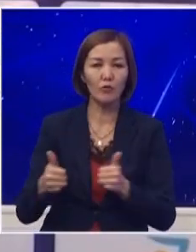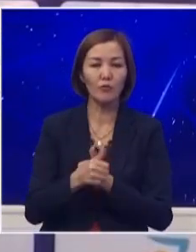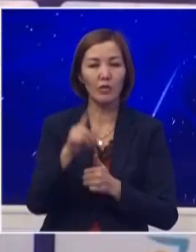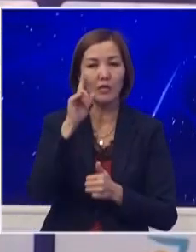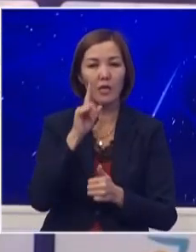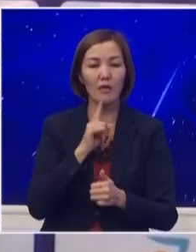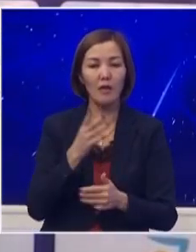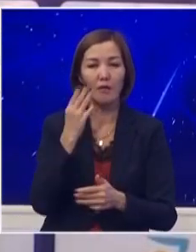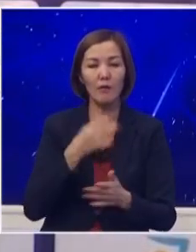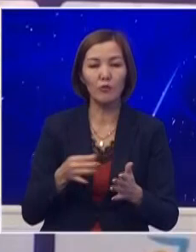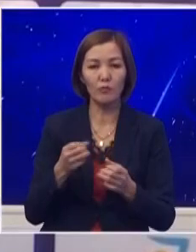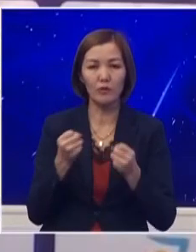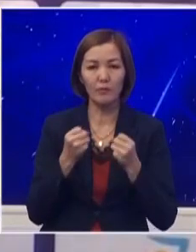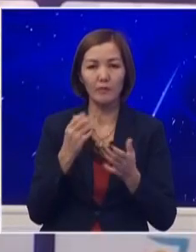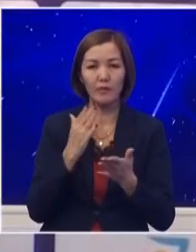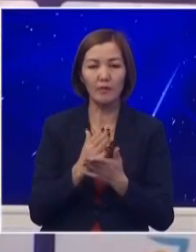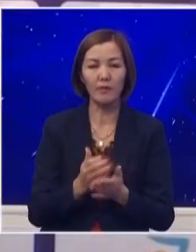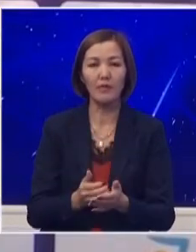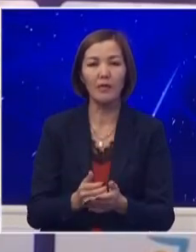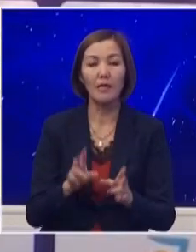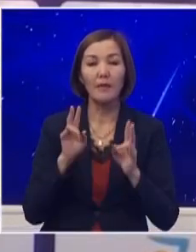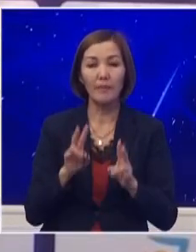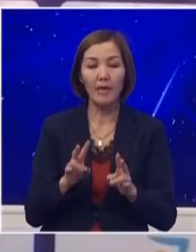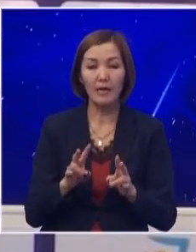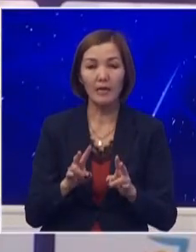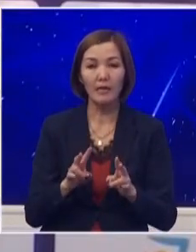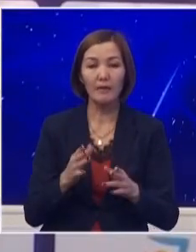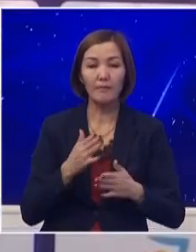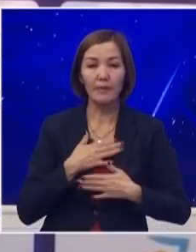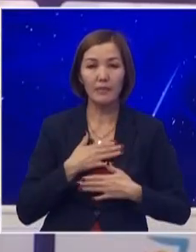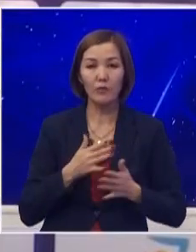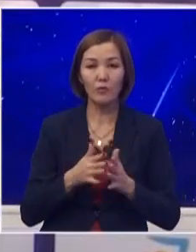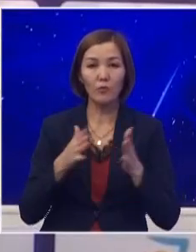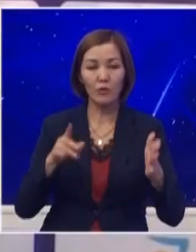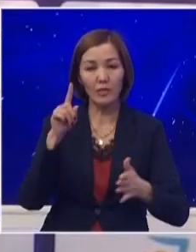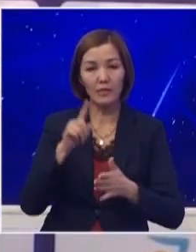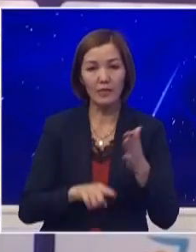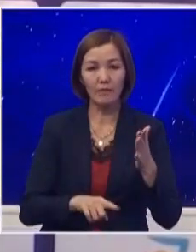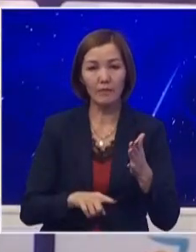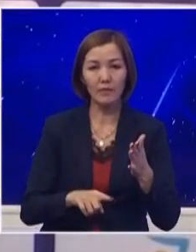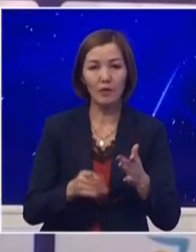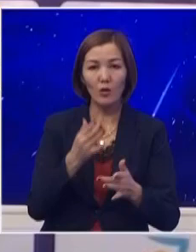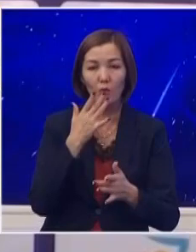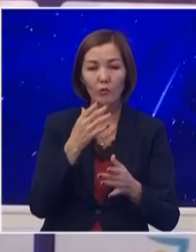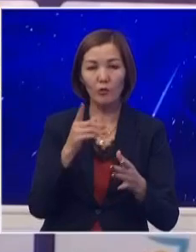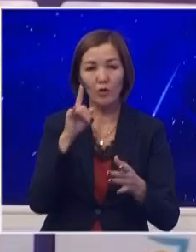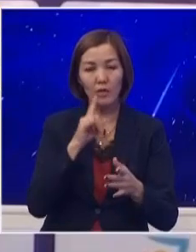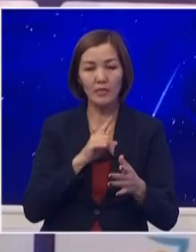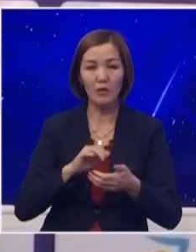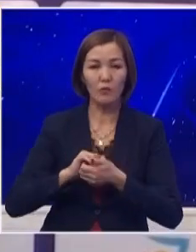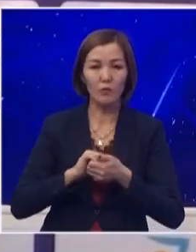Алматы облысының балуандары баршылық. Бірақ сонда да болса, енді біздің үлкен үмітіміз осы біздің ұлттық күресіміз, ұлттық